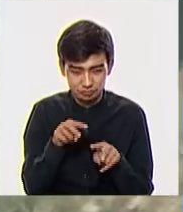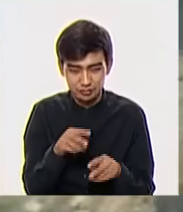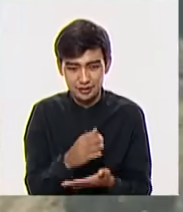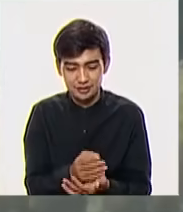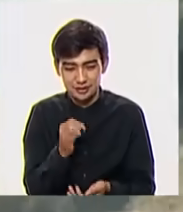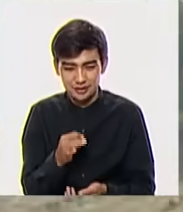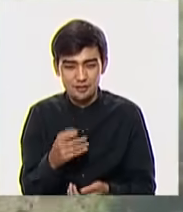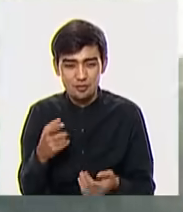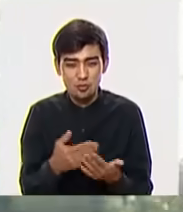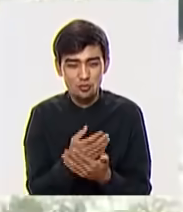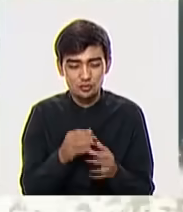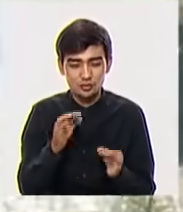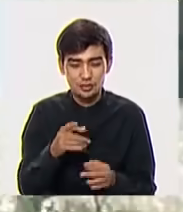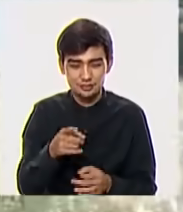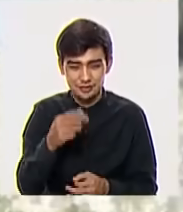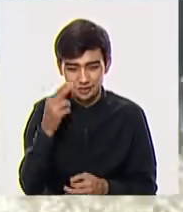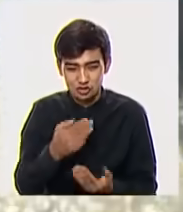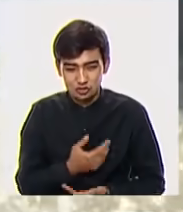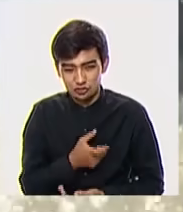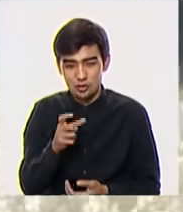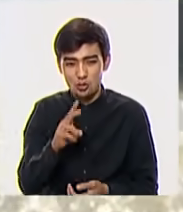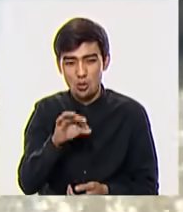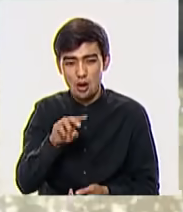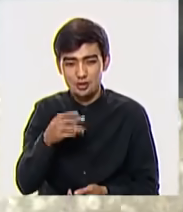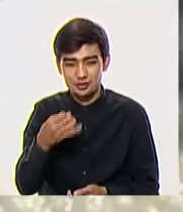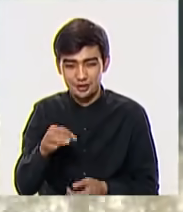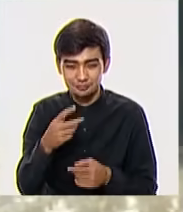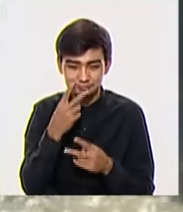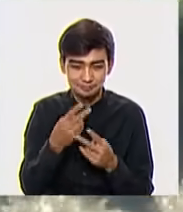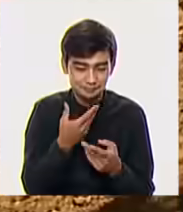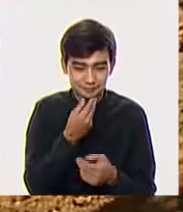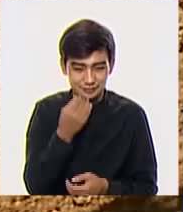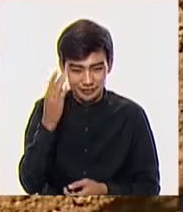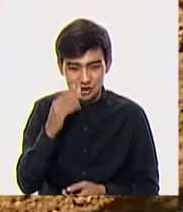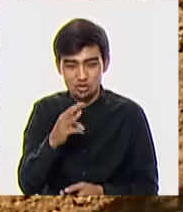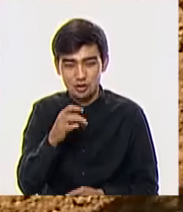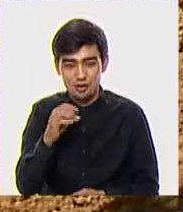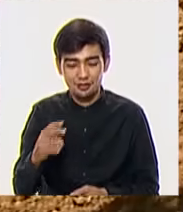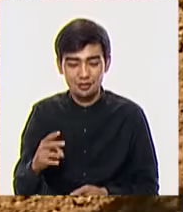Tötönşeliklerdin xabarlawınşa Elorda turgını Kölsaydın tabiqatın tamaşılap qaytar jolda Şarın özeninin janına